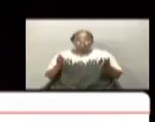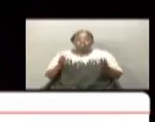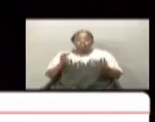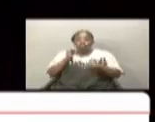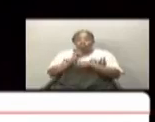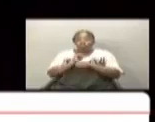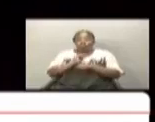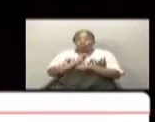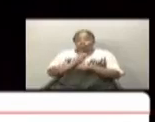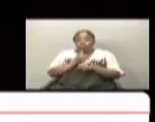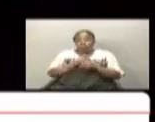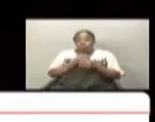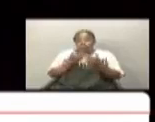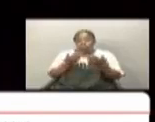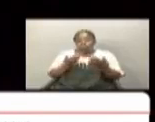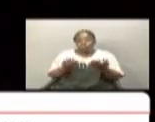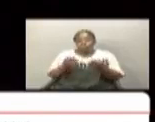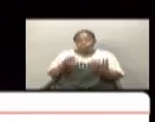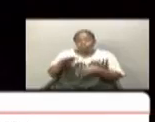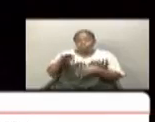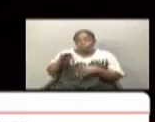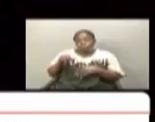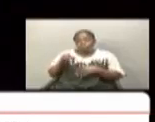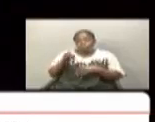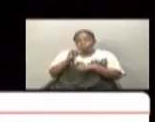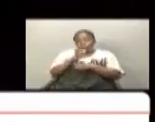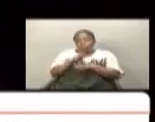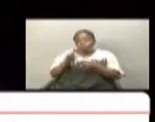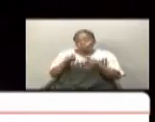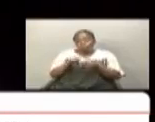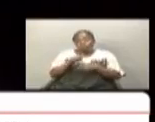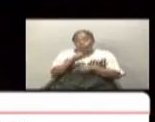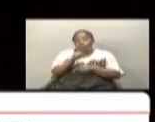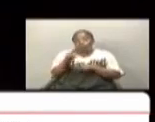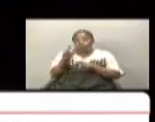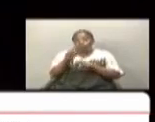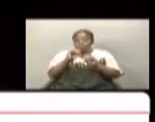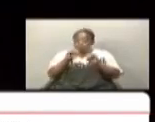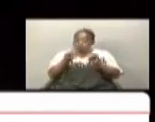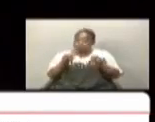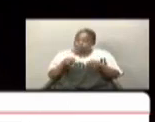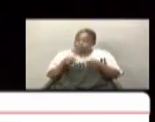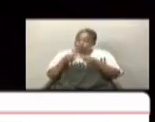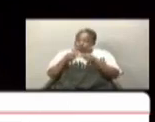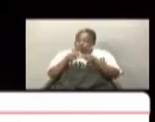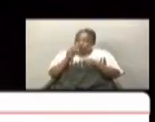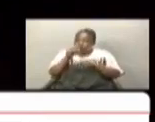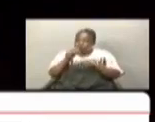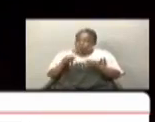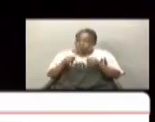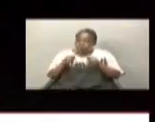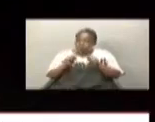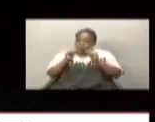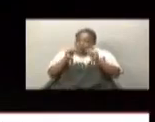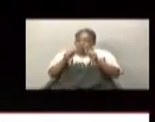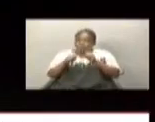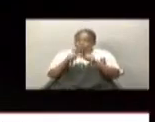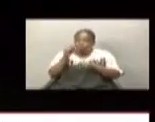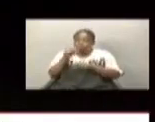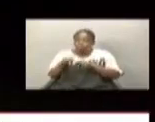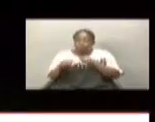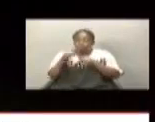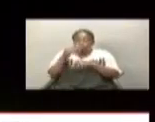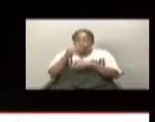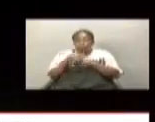gwaffe ettemu lisuse mu Kasanga Town Council. Nammwe abatuuze tugezeeko okubeera vigilant. Omuntu asobola kujja kuttira muntu awe mubadde okumpi